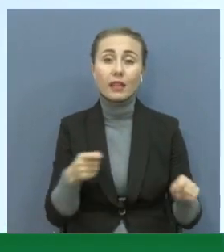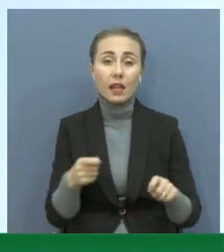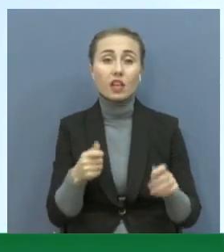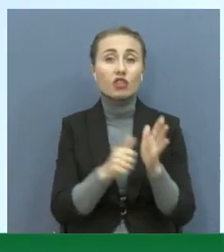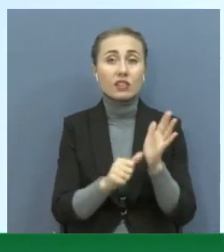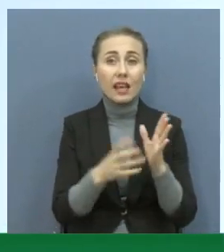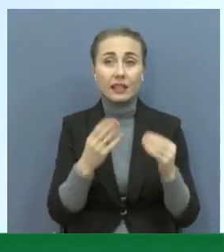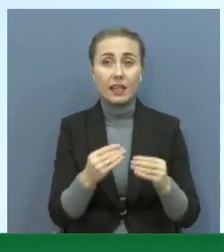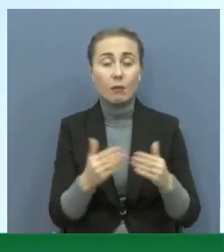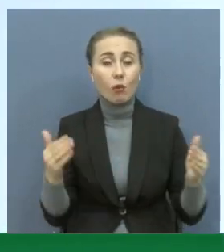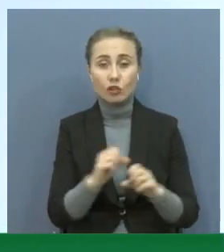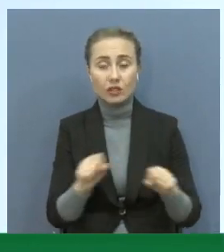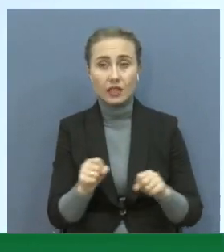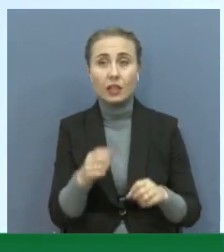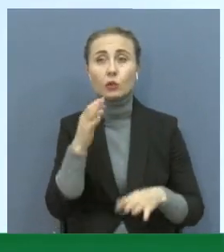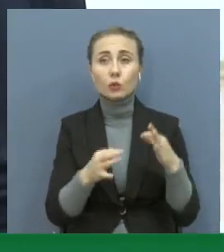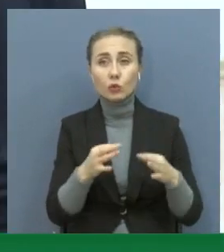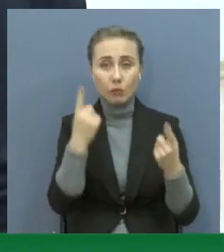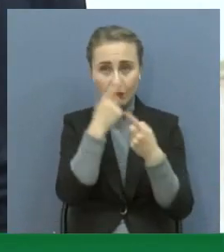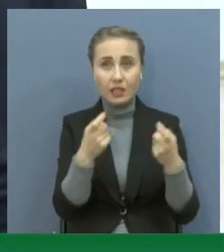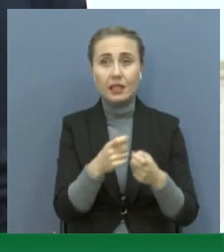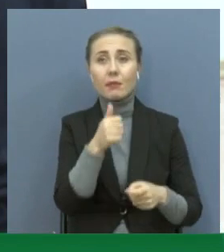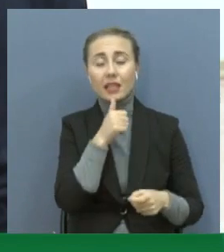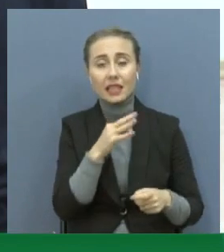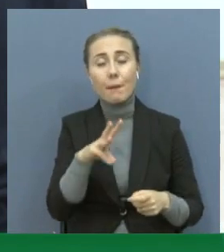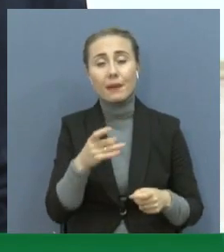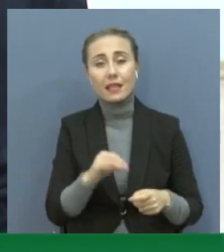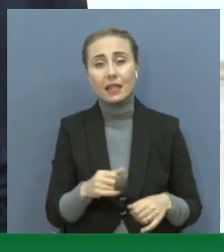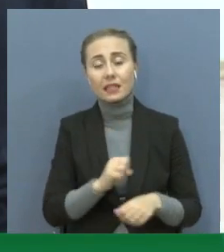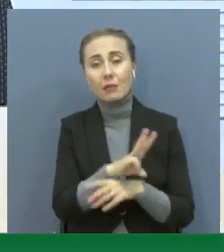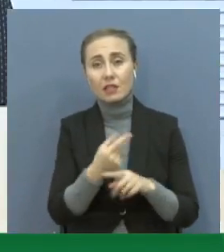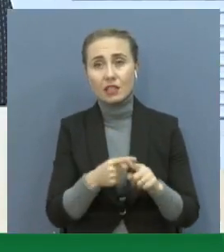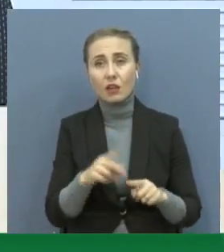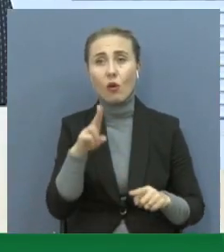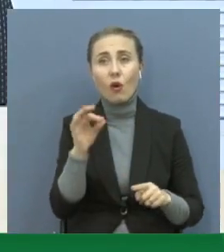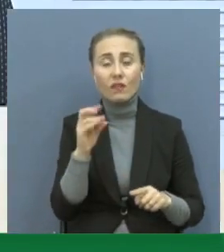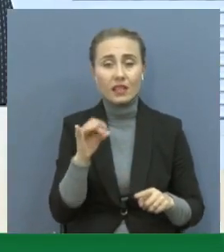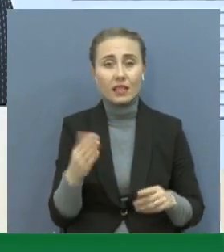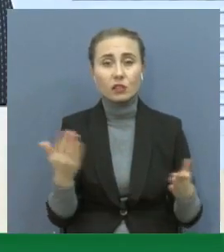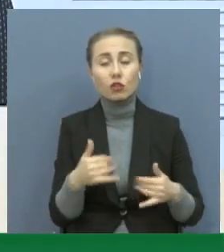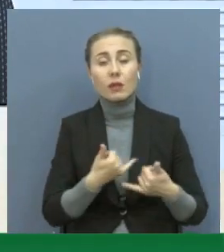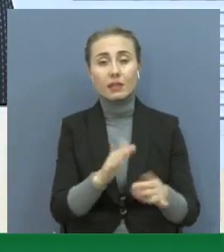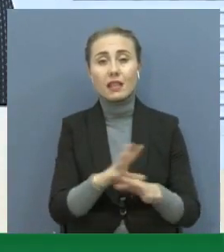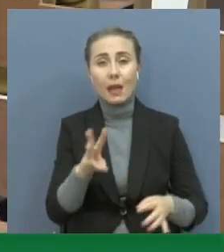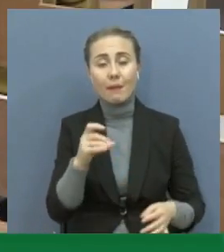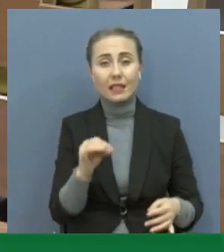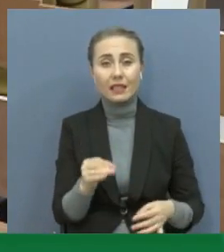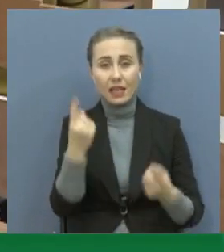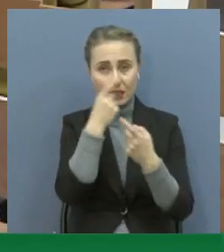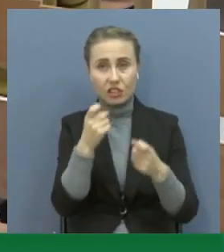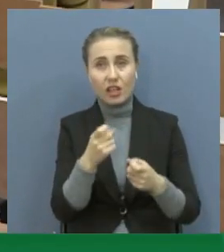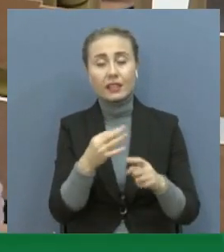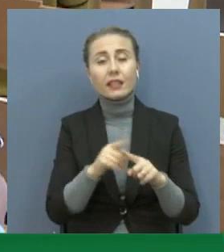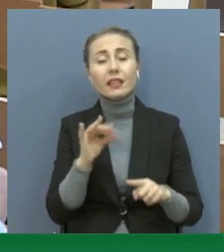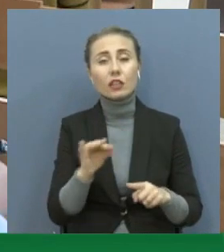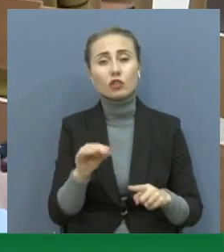превышать 60 дней. При этом суд – публичный процесс, а медиация обеспечивает конфиденциальность, что не позволяет медиатору разглашать информацию,